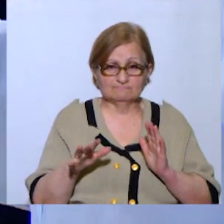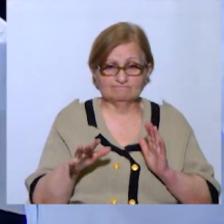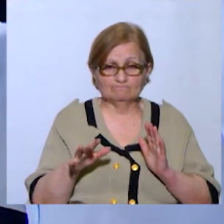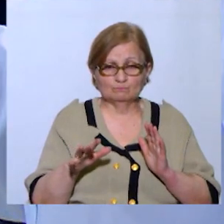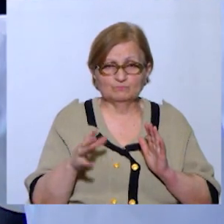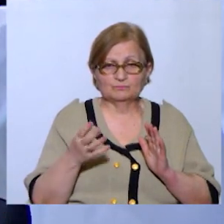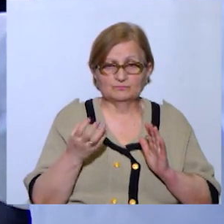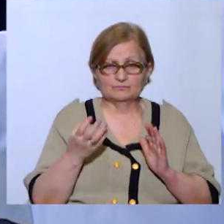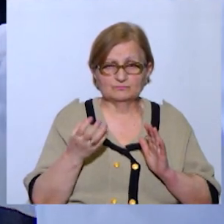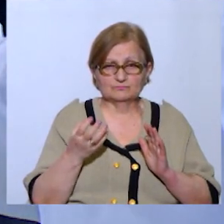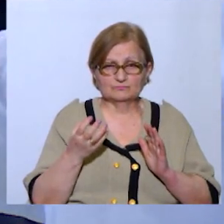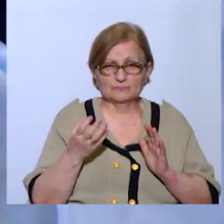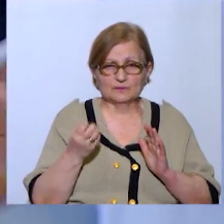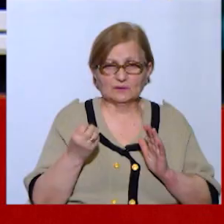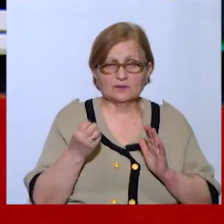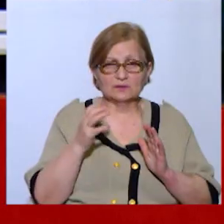3.6-ის კიდევ მიათედი